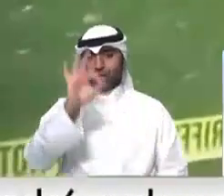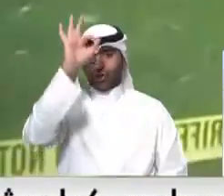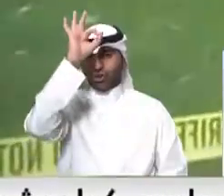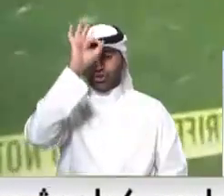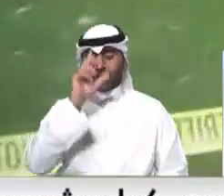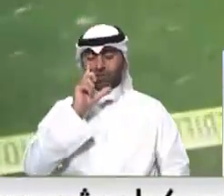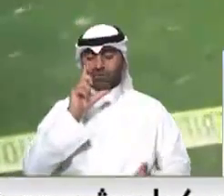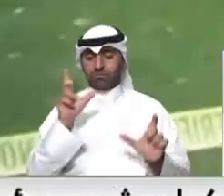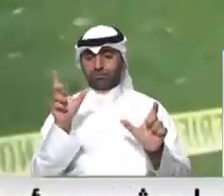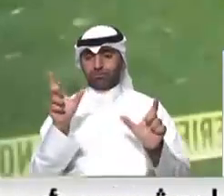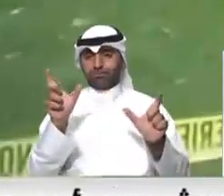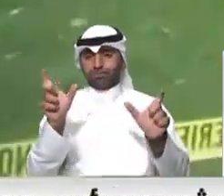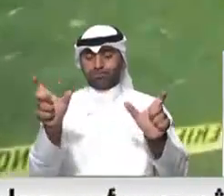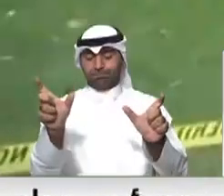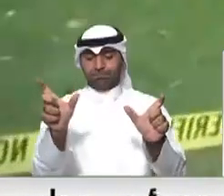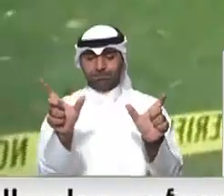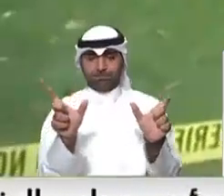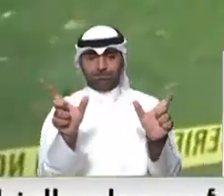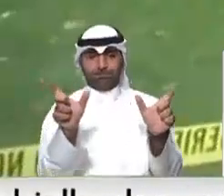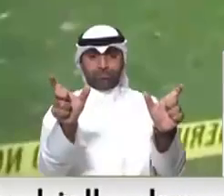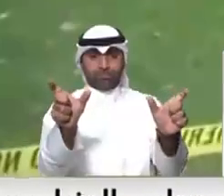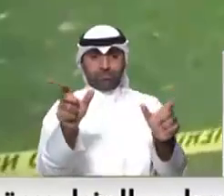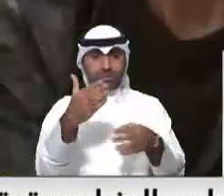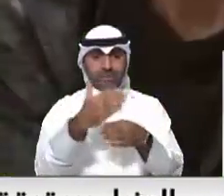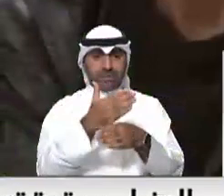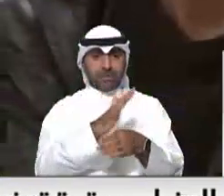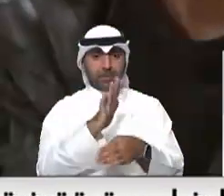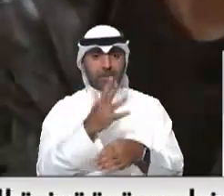الصراع الدائر حاليا بين حماس وإسرائيل.